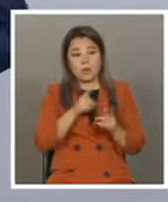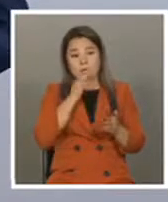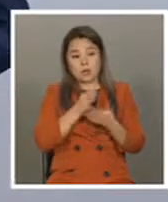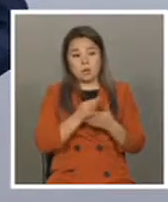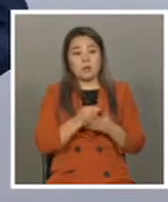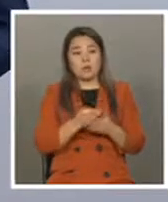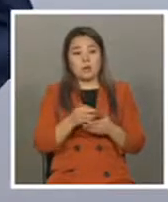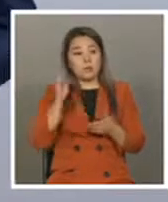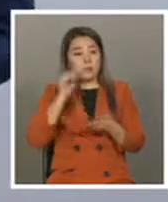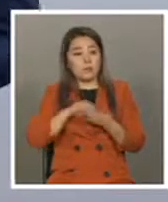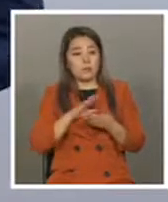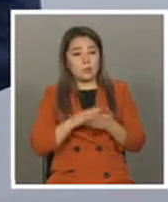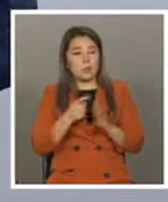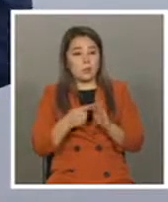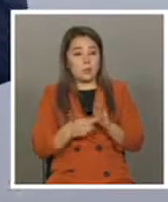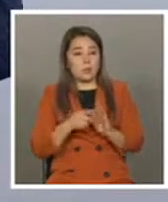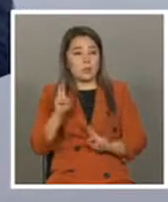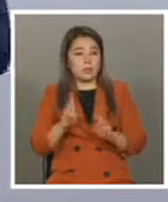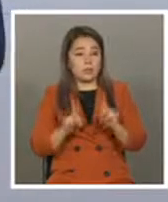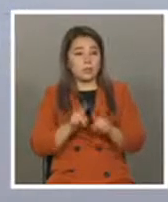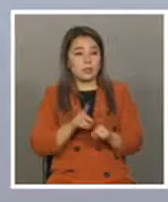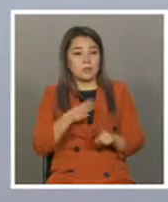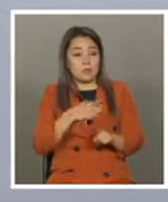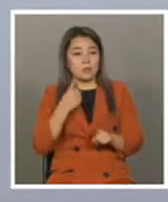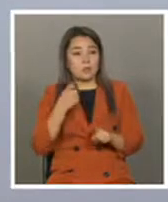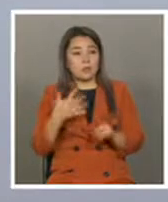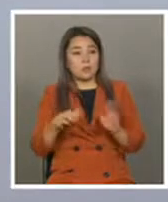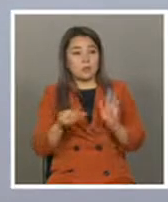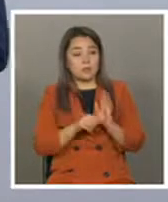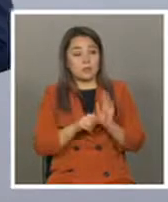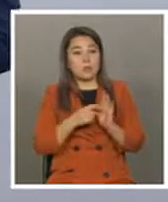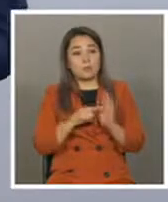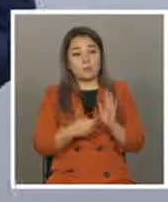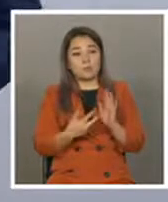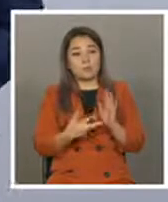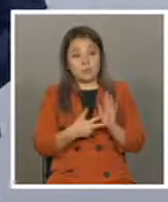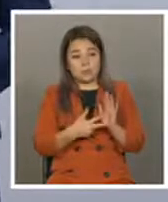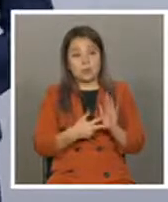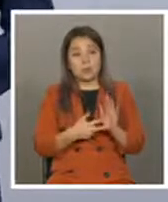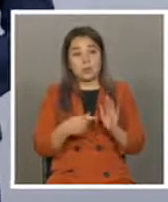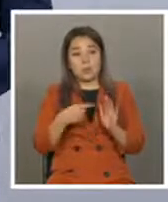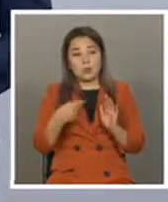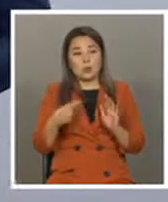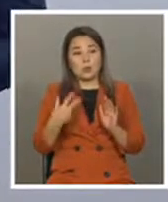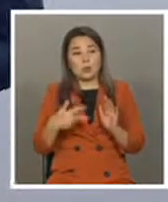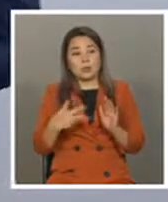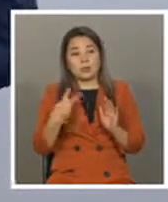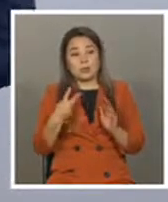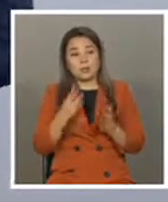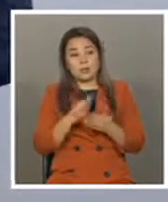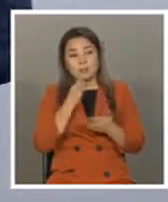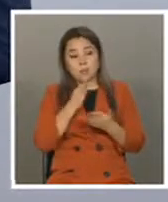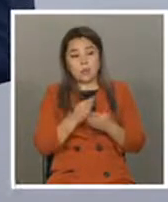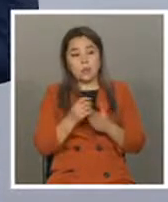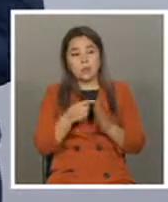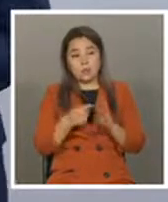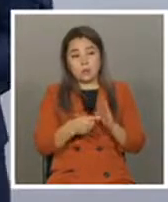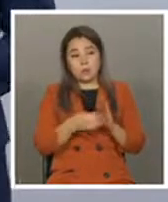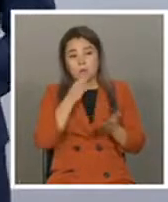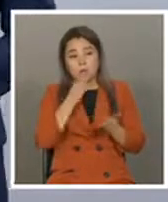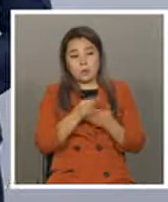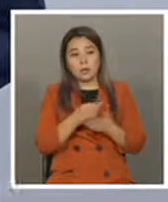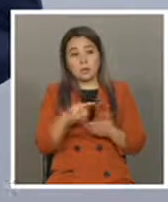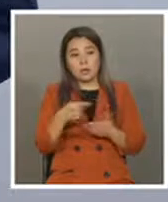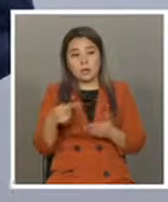ондық бөлшектерді бөлу ережесі бойынша біз 156.18-ді минус 32-ке бөлеміз. Сонда бөлінгінің мәні